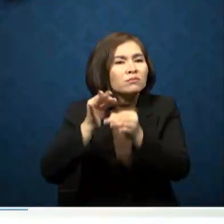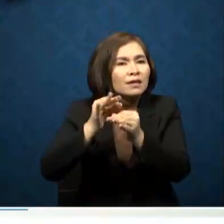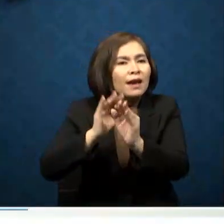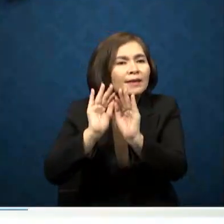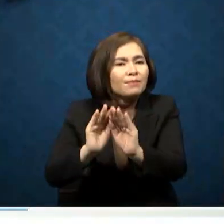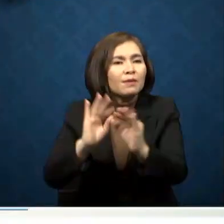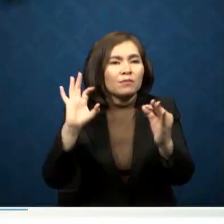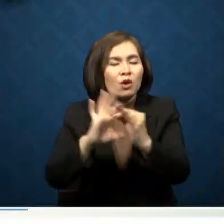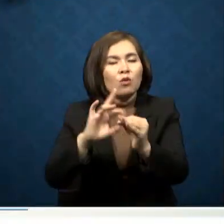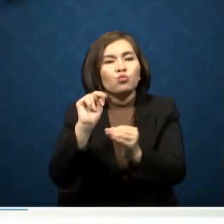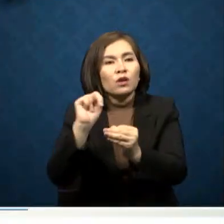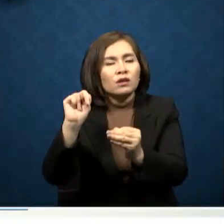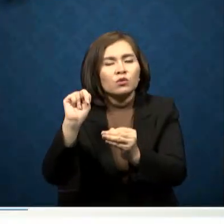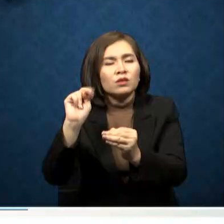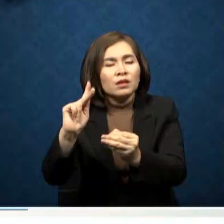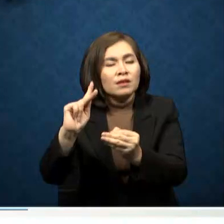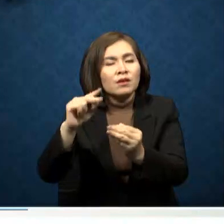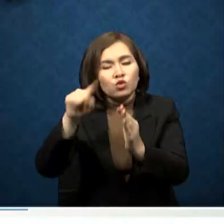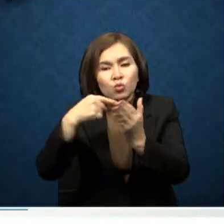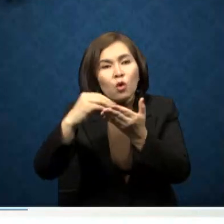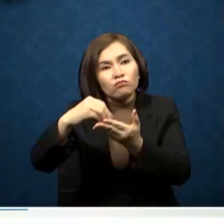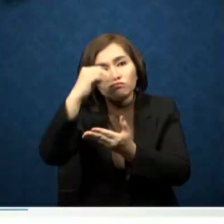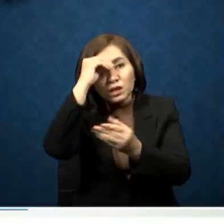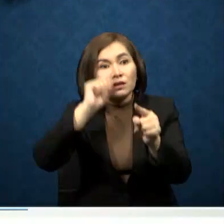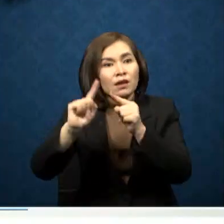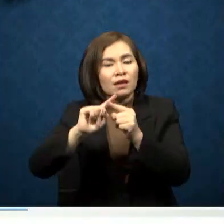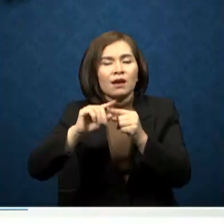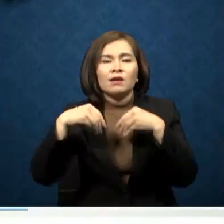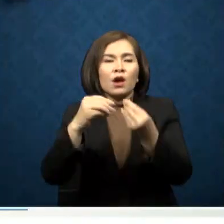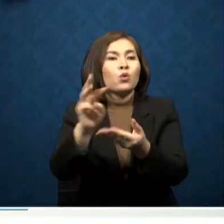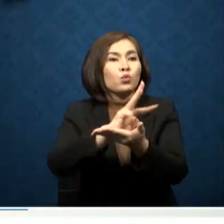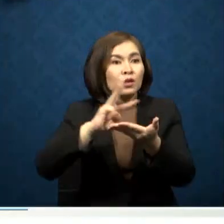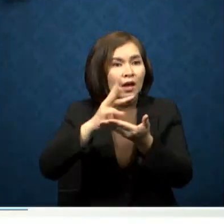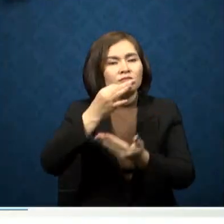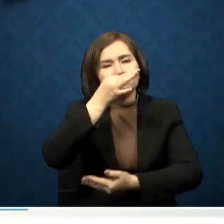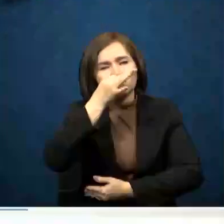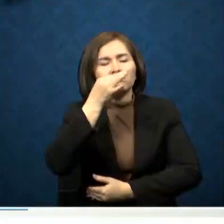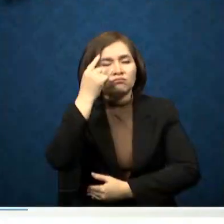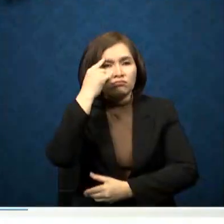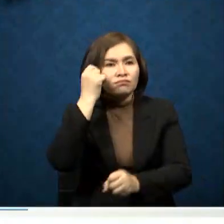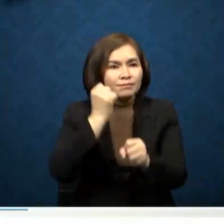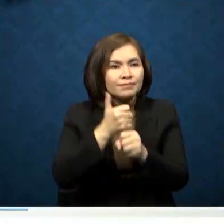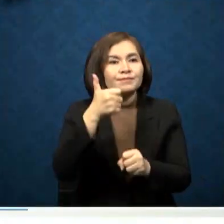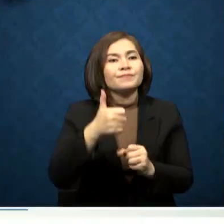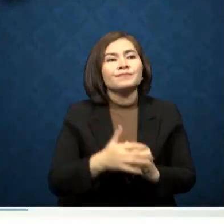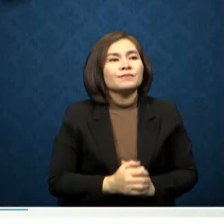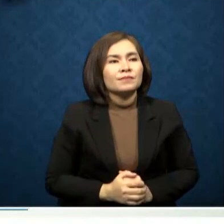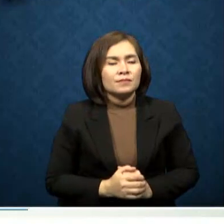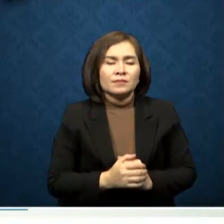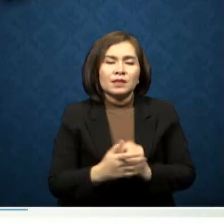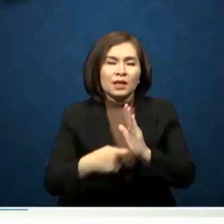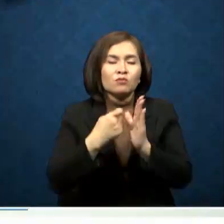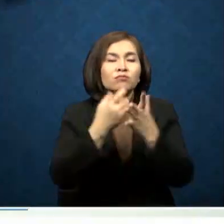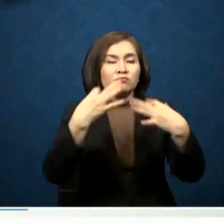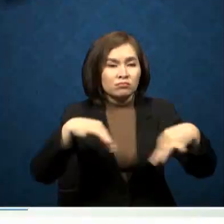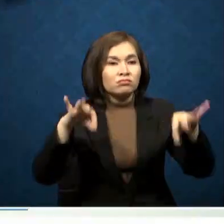กิจให้กับระดับวิทยาลัยหรือระดับอาชศึกษาได้อันนี้คือประการสำคัญ